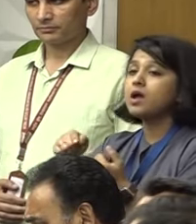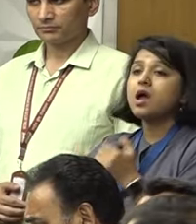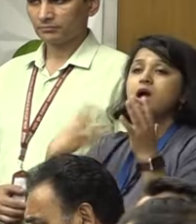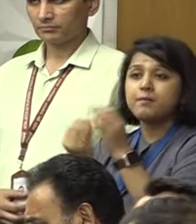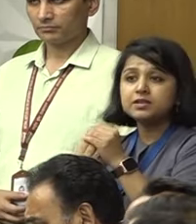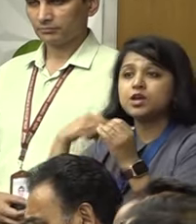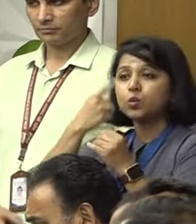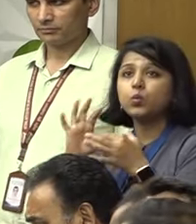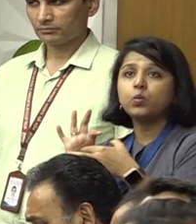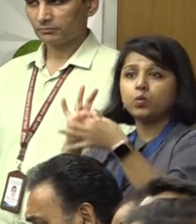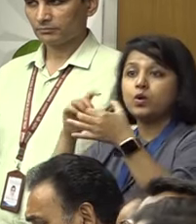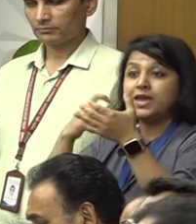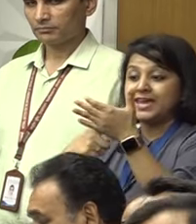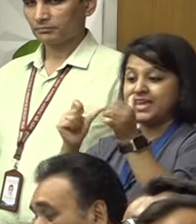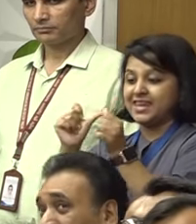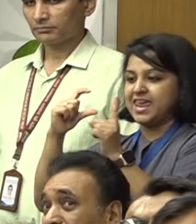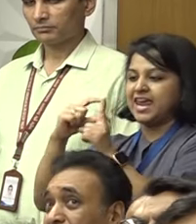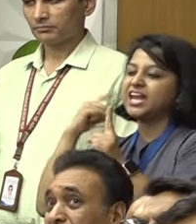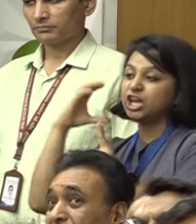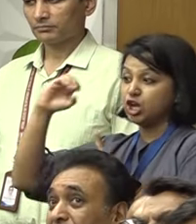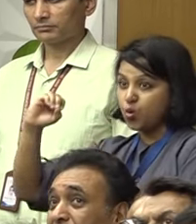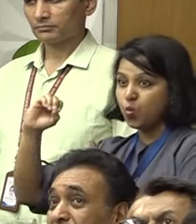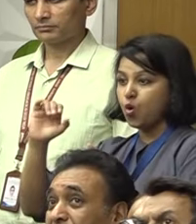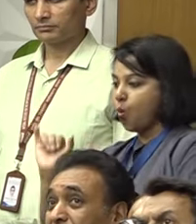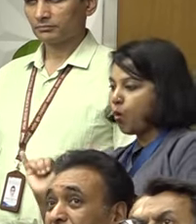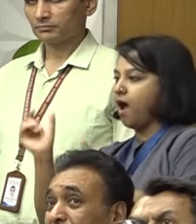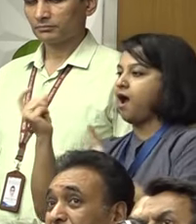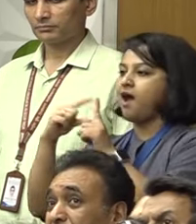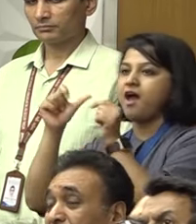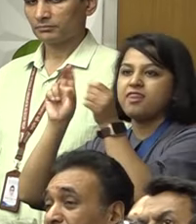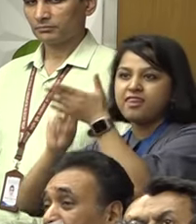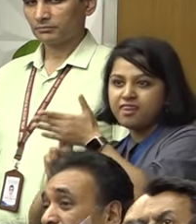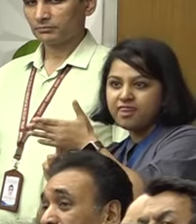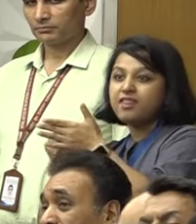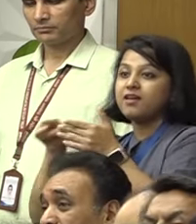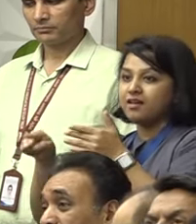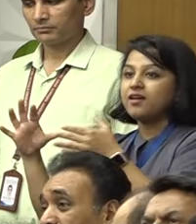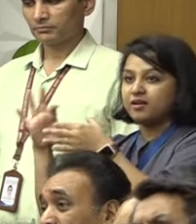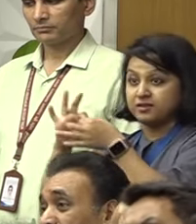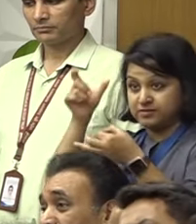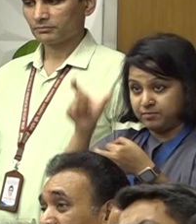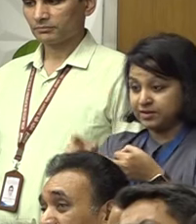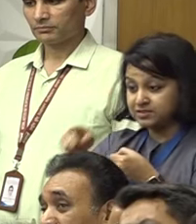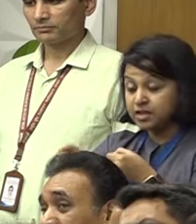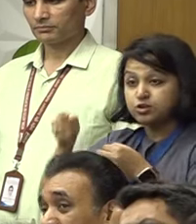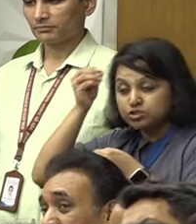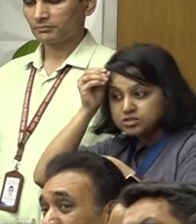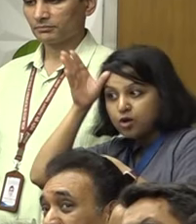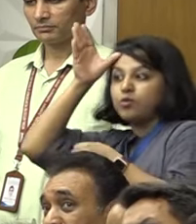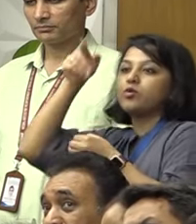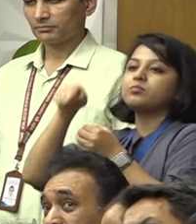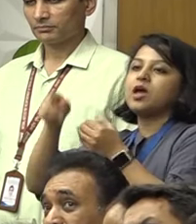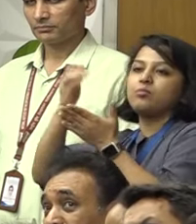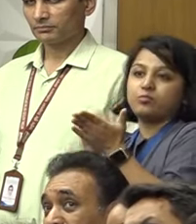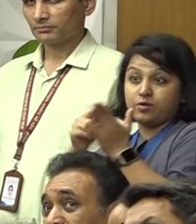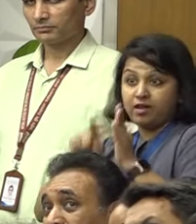हमारे साथ जुड़े हैं रेडियो उड़ान के प्रतिनिधि, जिनके सहयोग में प्रसारण के माध्यम से जागरूकता सृजन में शामिल होंगे उत्तर प्रदेश राज्य